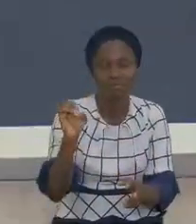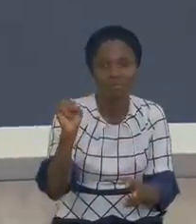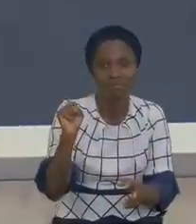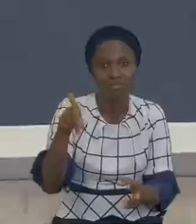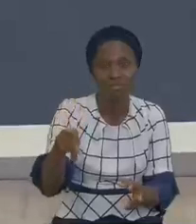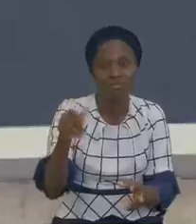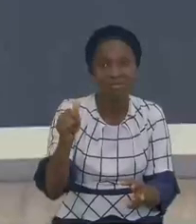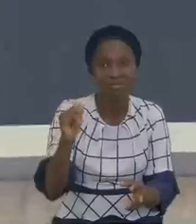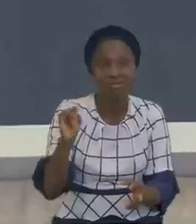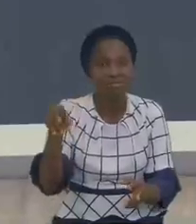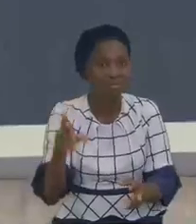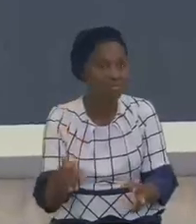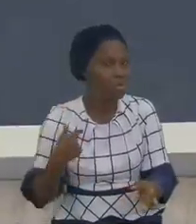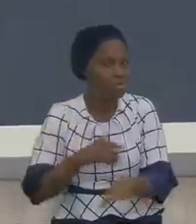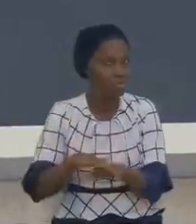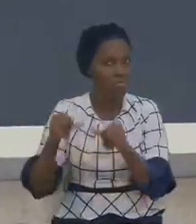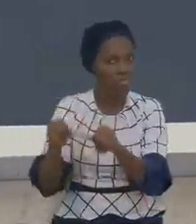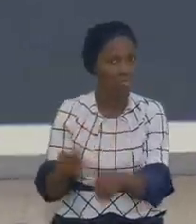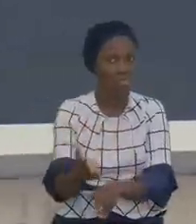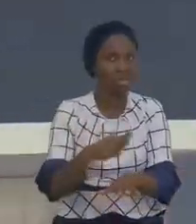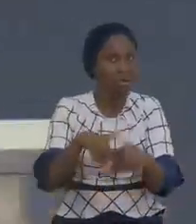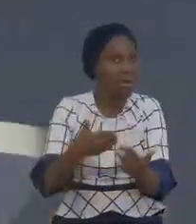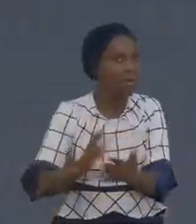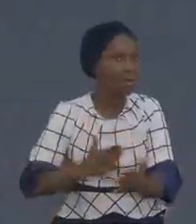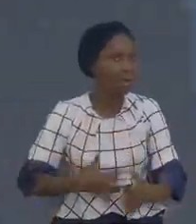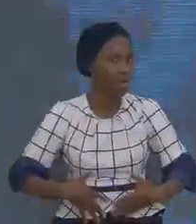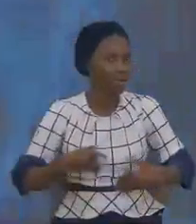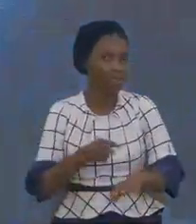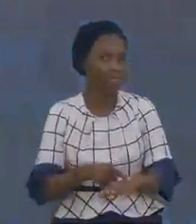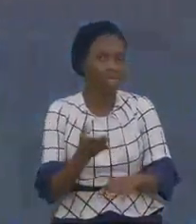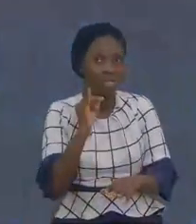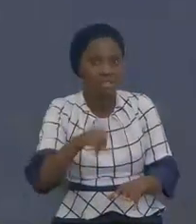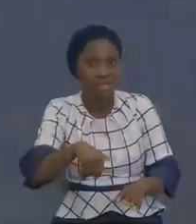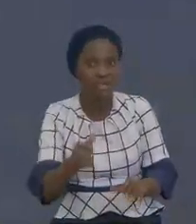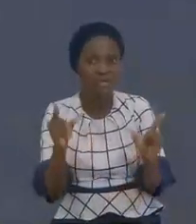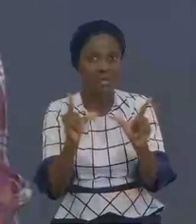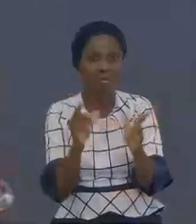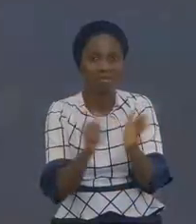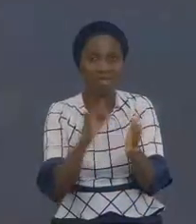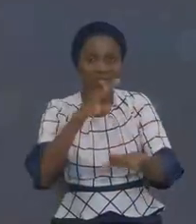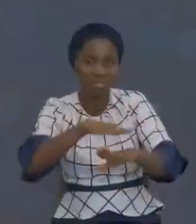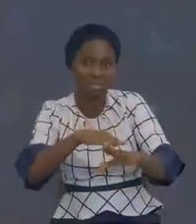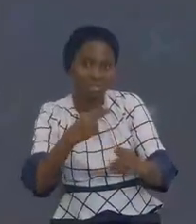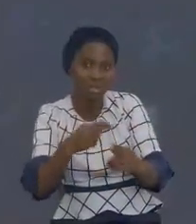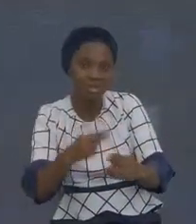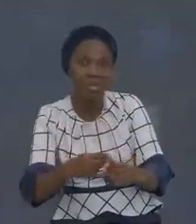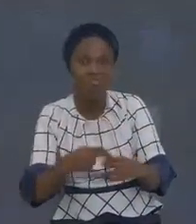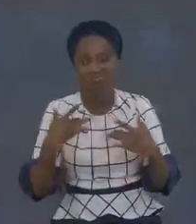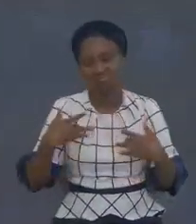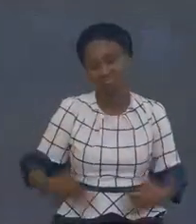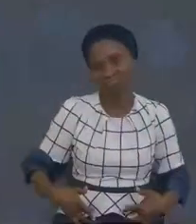Il y a un niveau appelé découragement. Nous ne restons pas là toute notre